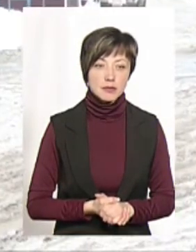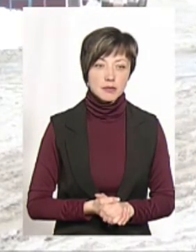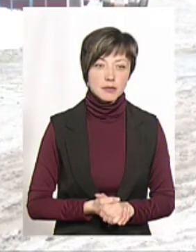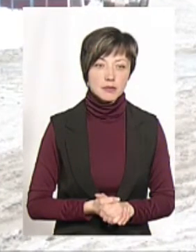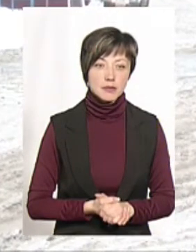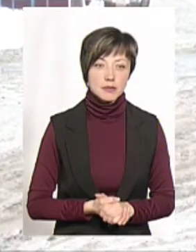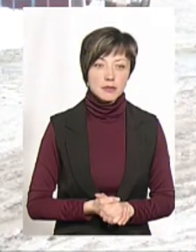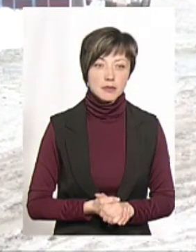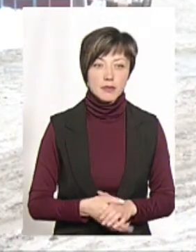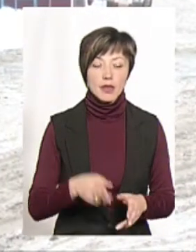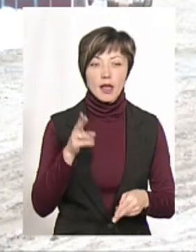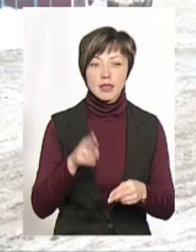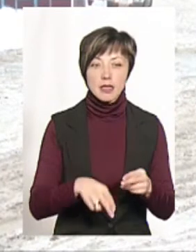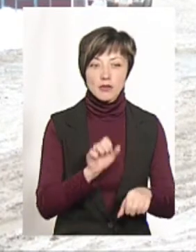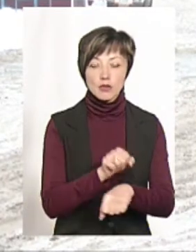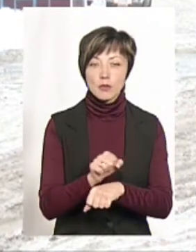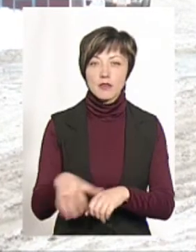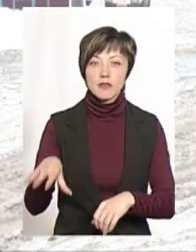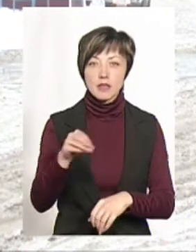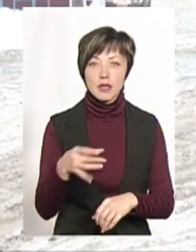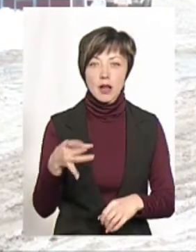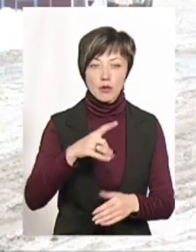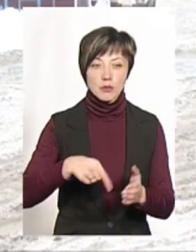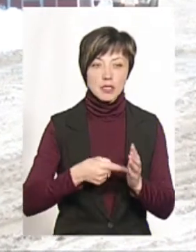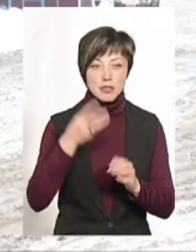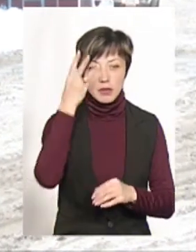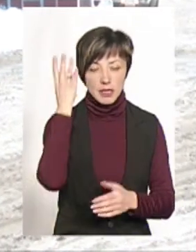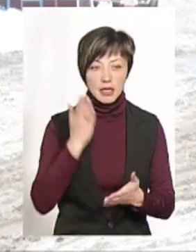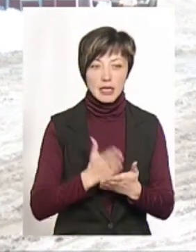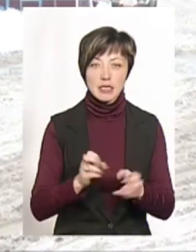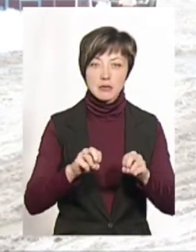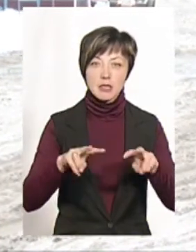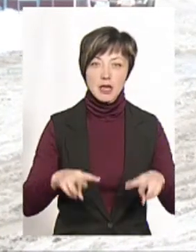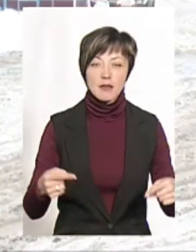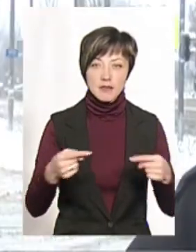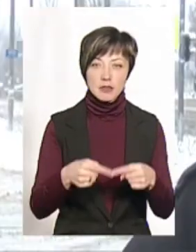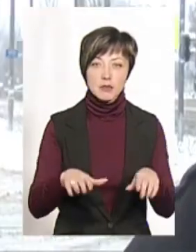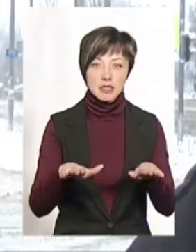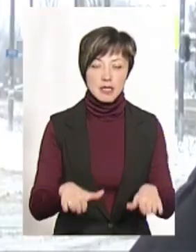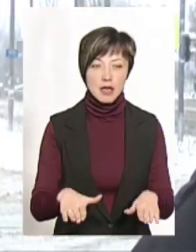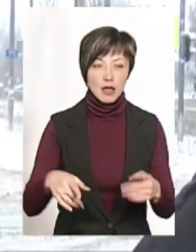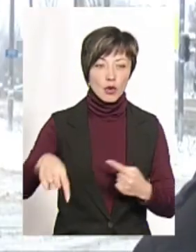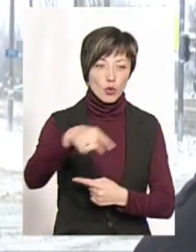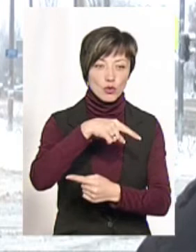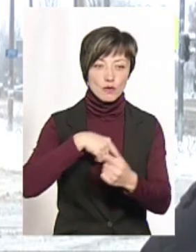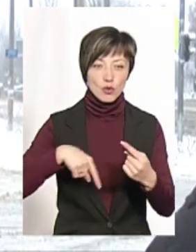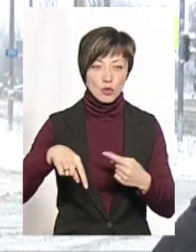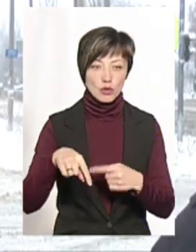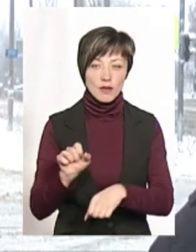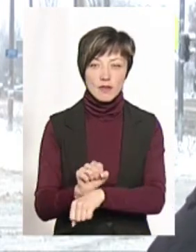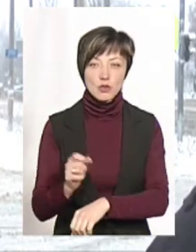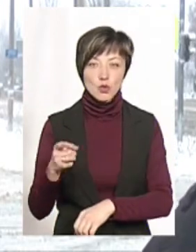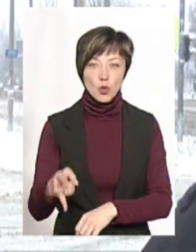На кінцевих зупинках усіх мікрорайонів міста Хмельницького є спеціально визначені місця для розвороту і відстою